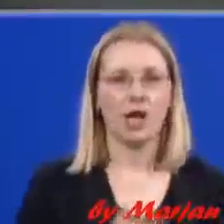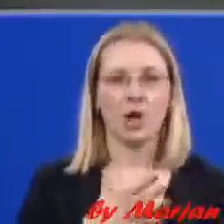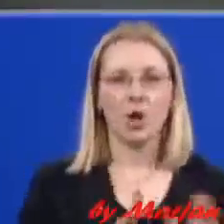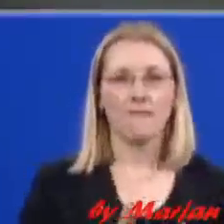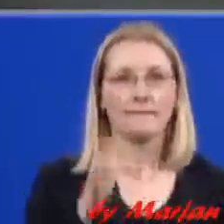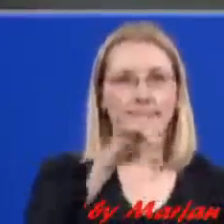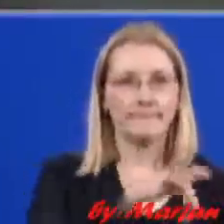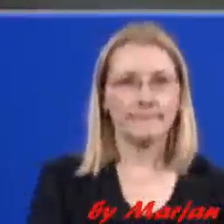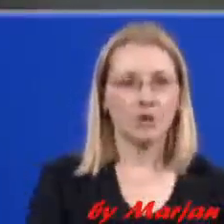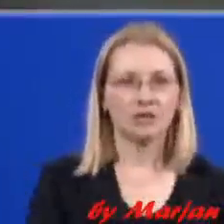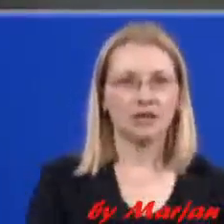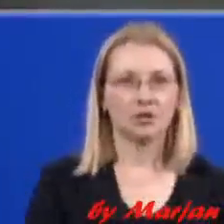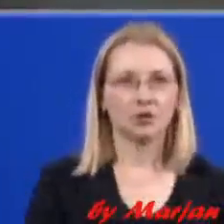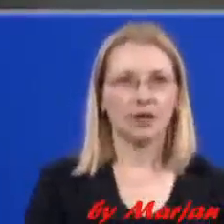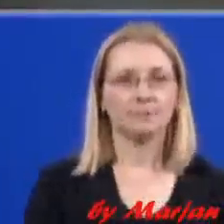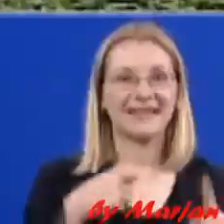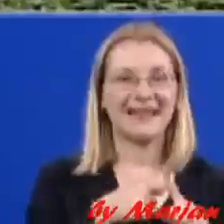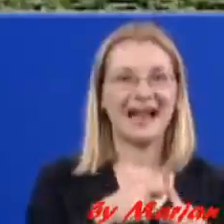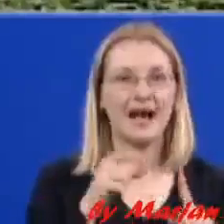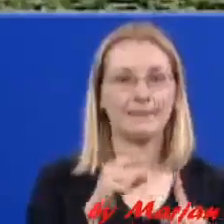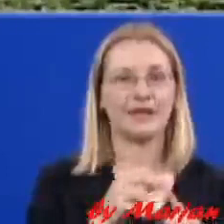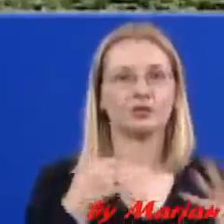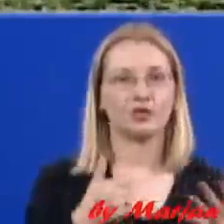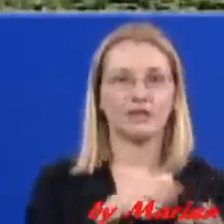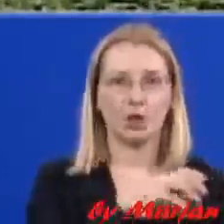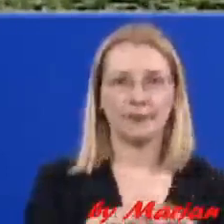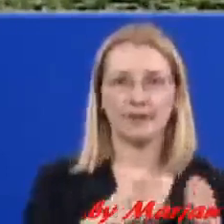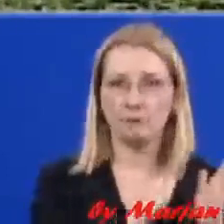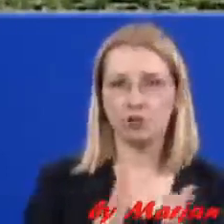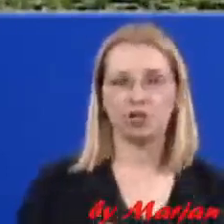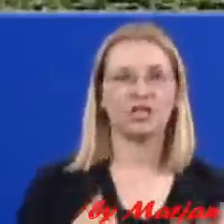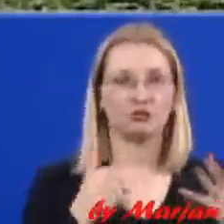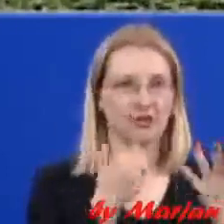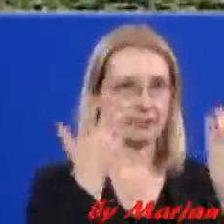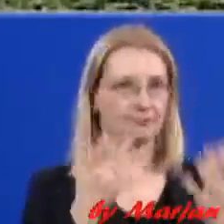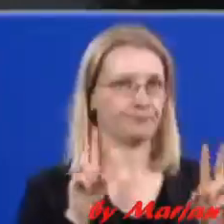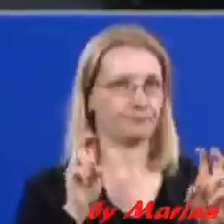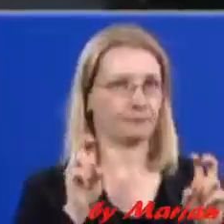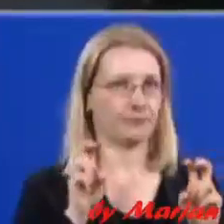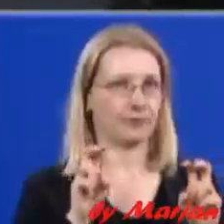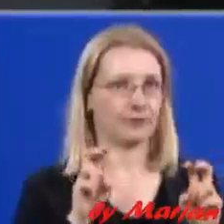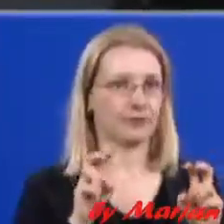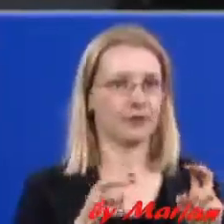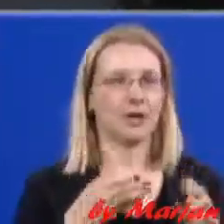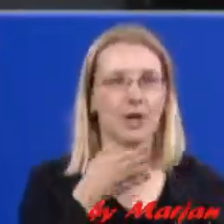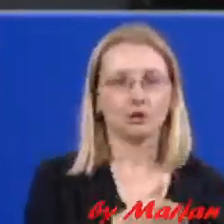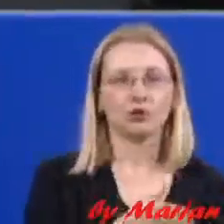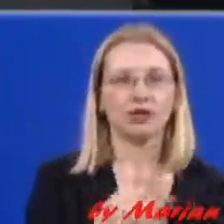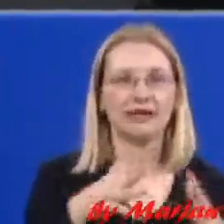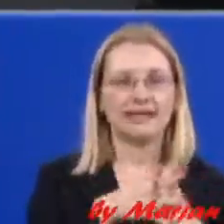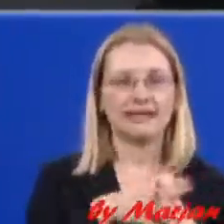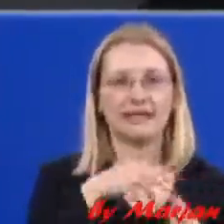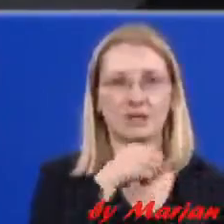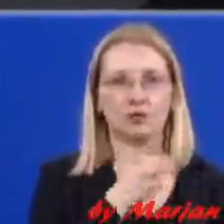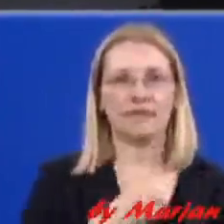u KP6, dakle u kombiniranom postrojenju 6, obišli su gradski i županijski dužnosnici te